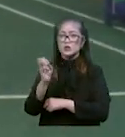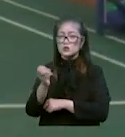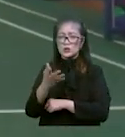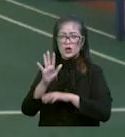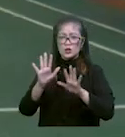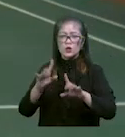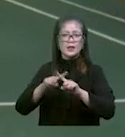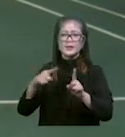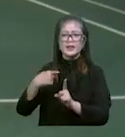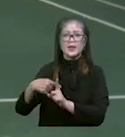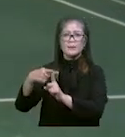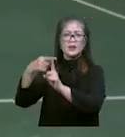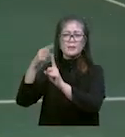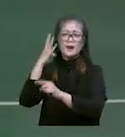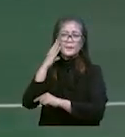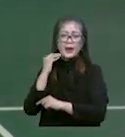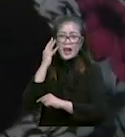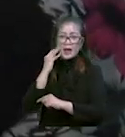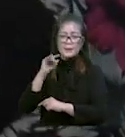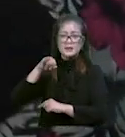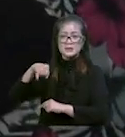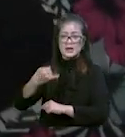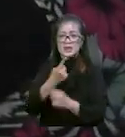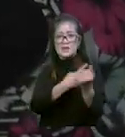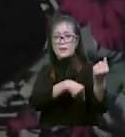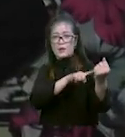menambah jam terbang, pengalaman, dan mencari bibit-bibit baru di dunia bulu